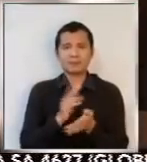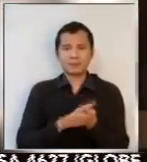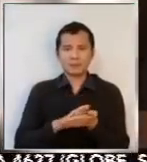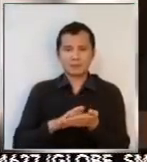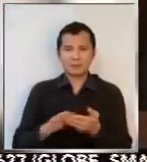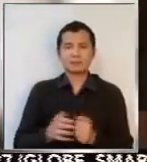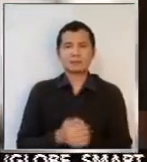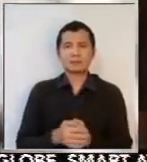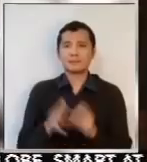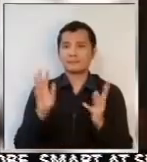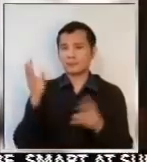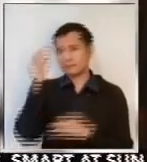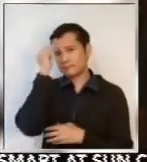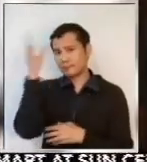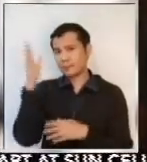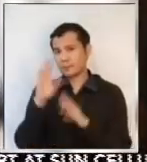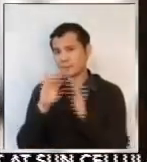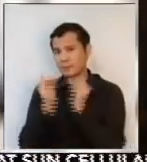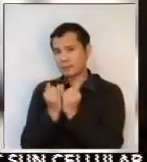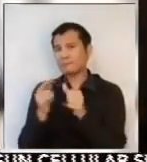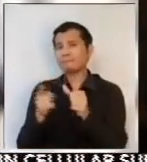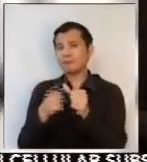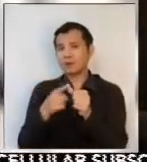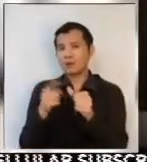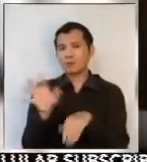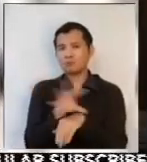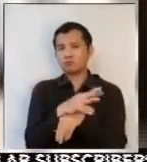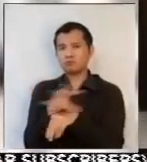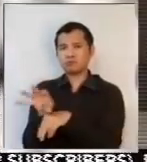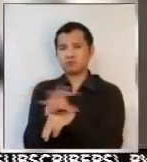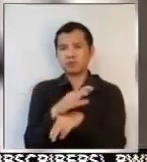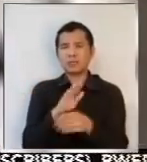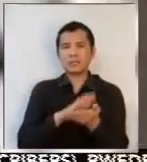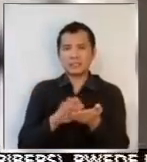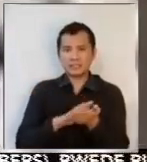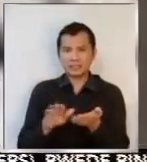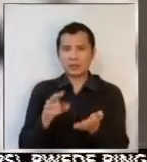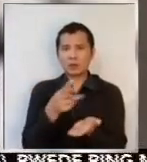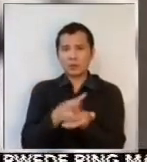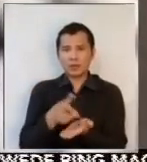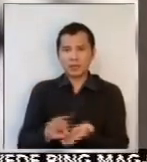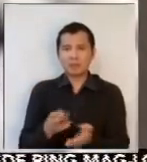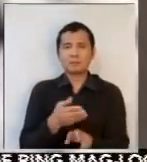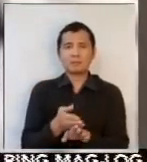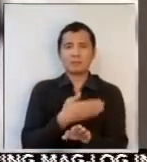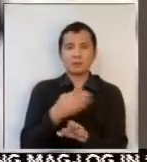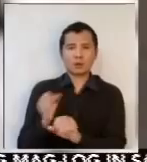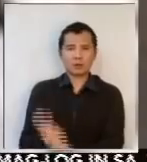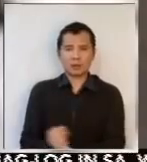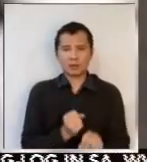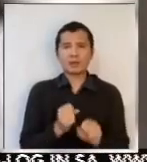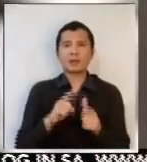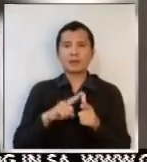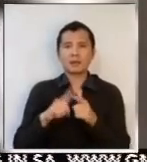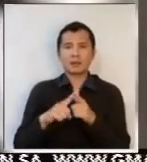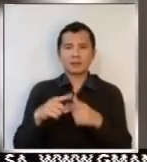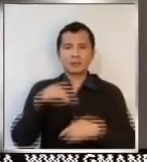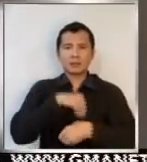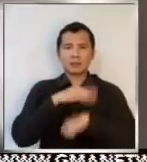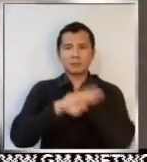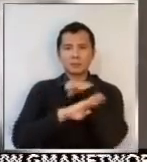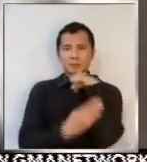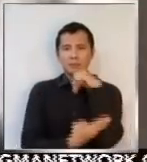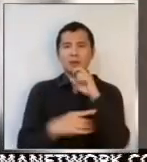na i-disinfect po muna itong mga waste na to bago po nila walisan at ilagay sa supot at double head para po hindi